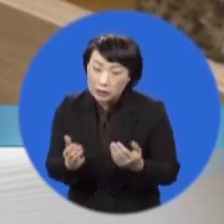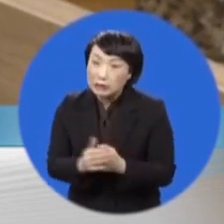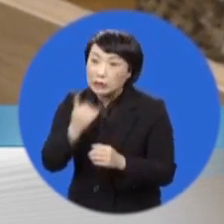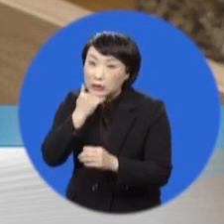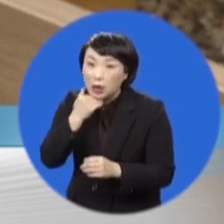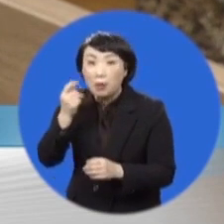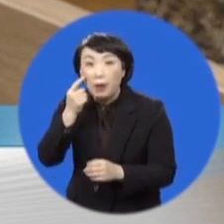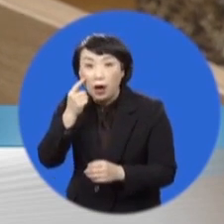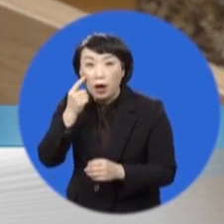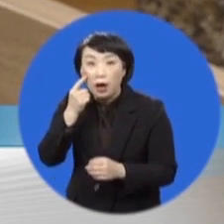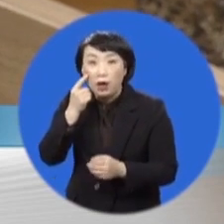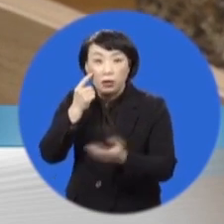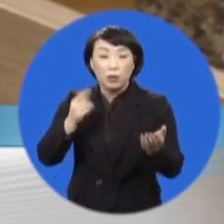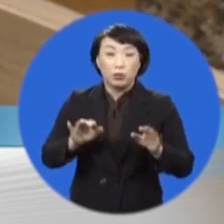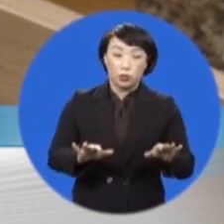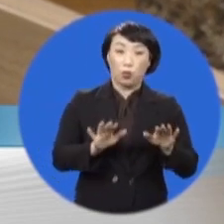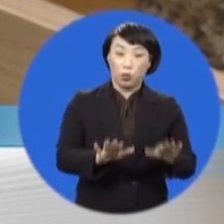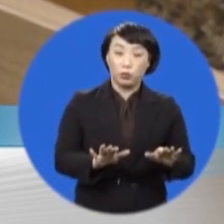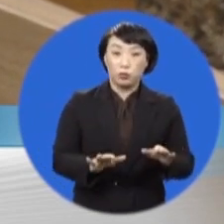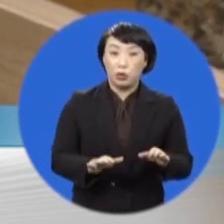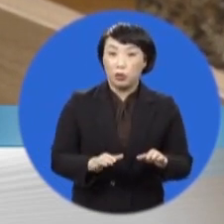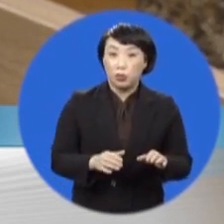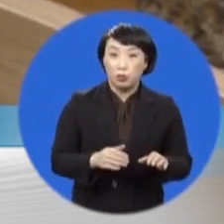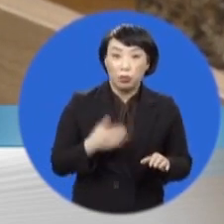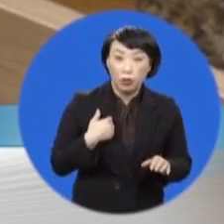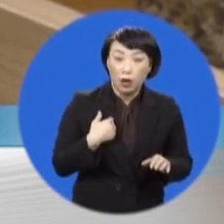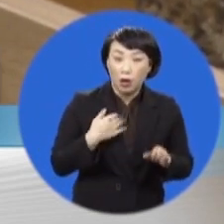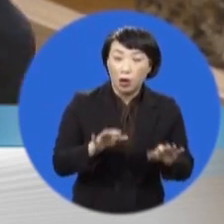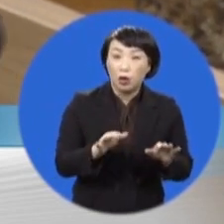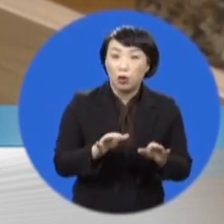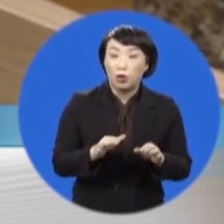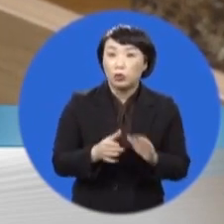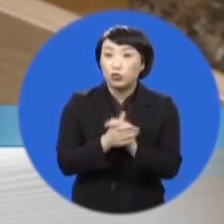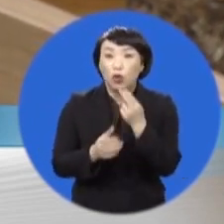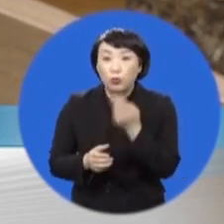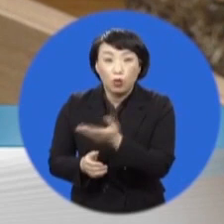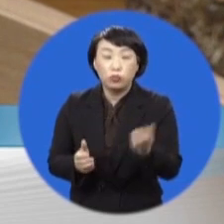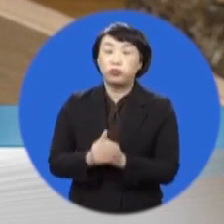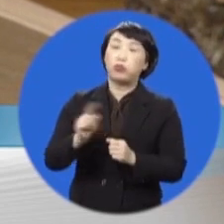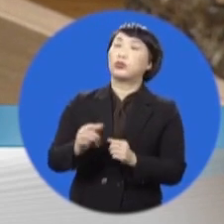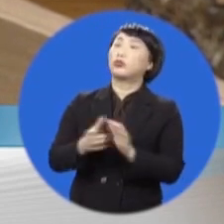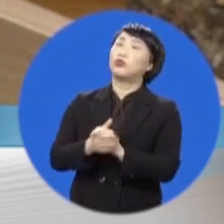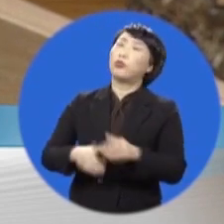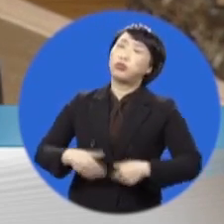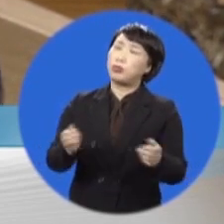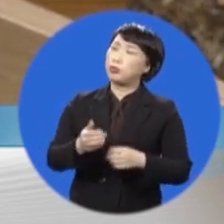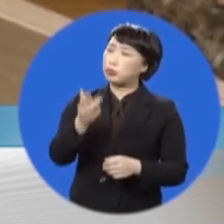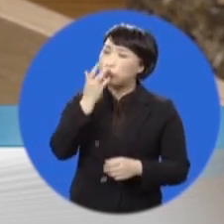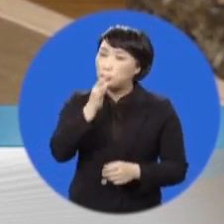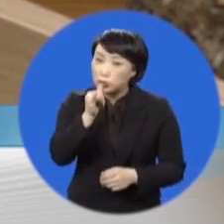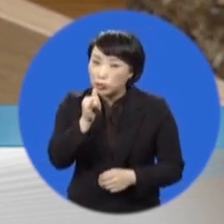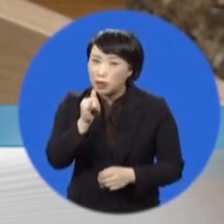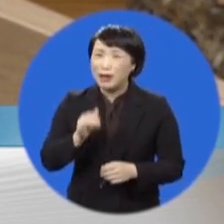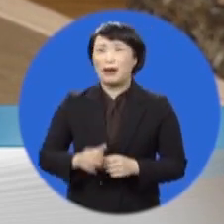기다린다고 봅시다 그러나 기 도 아 않다는 먹기도 할 필요가 없죠 그래서